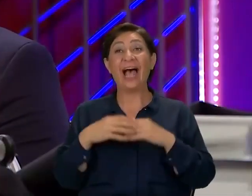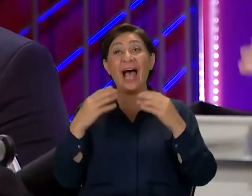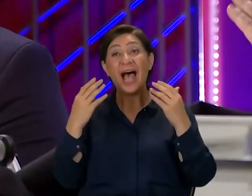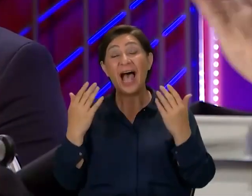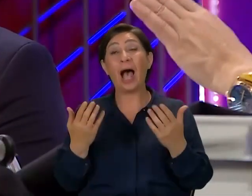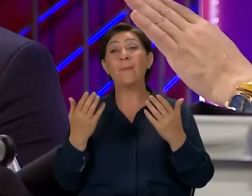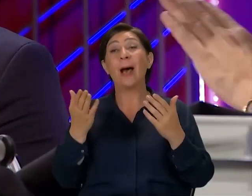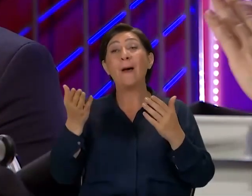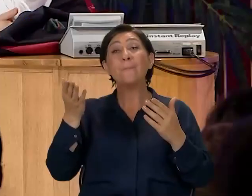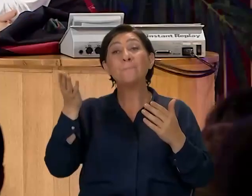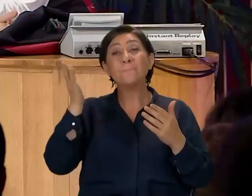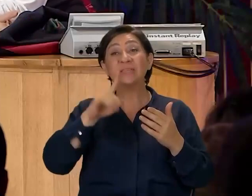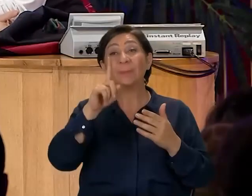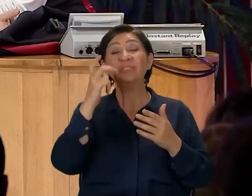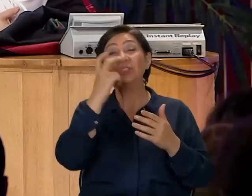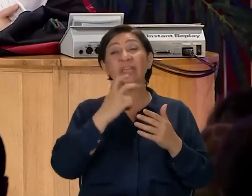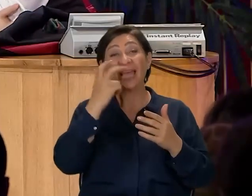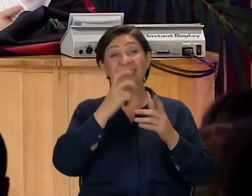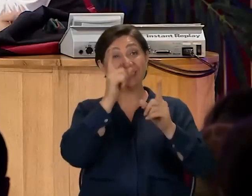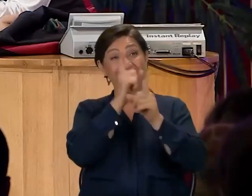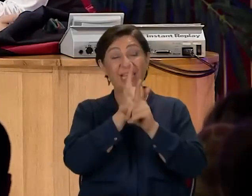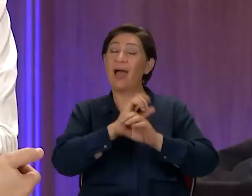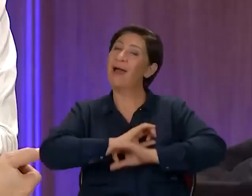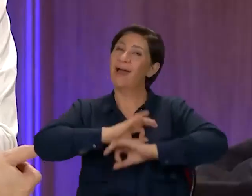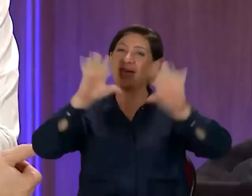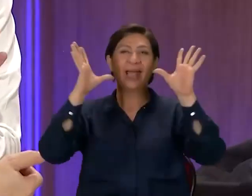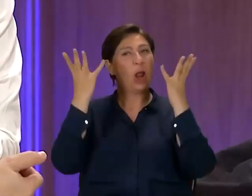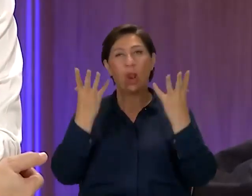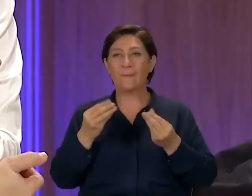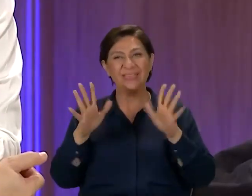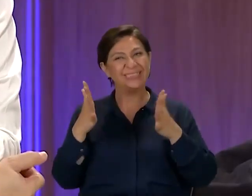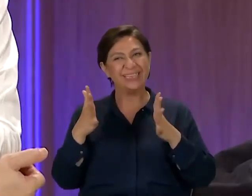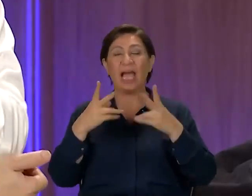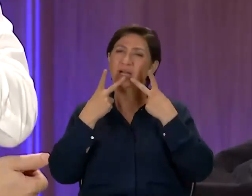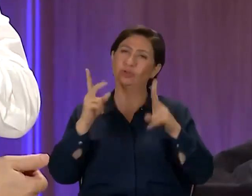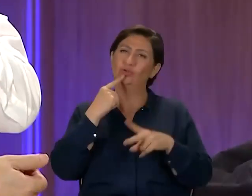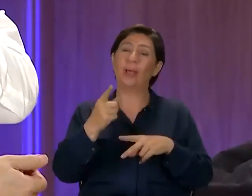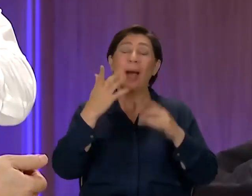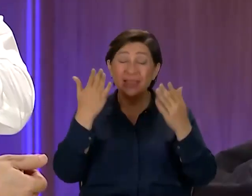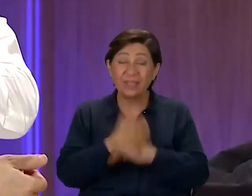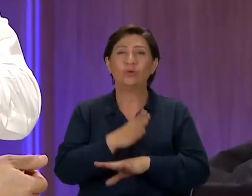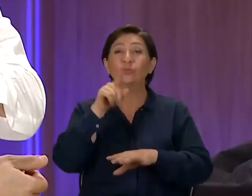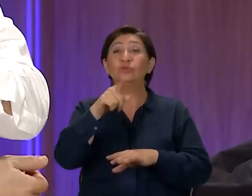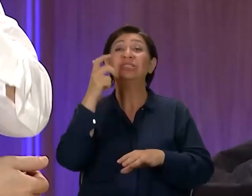Ama başka bir şarkıcıyla harikalar yaratabilirdim açıkçası söyleyeyim. Yani daha doğrusu